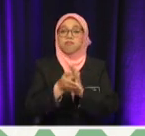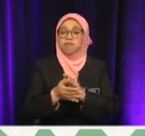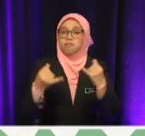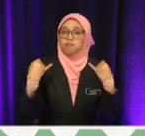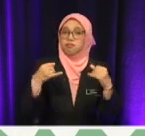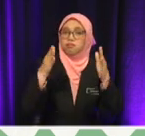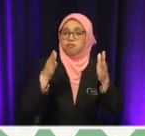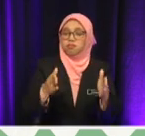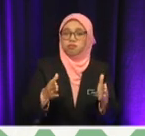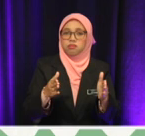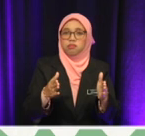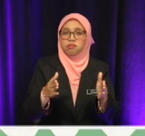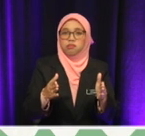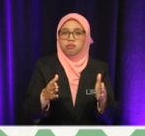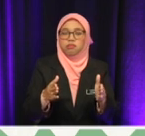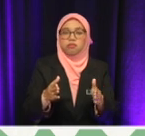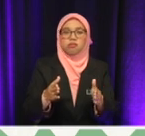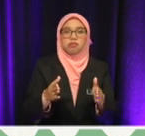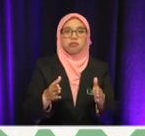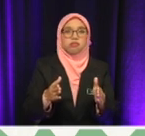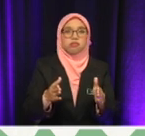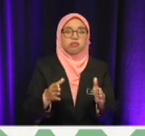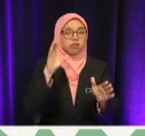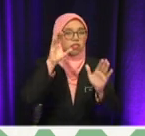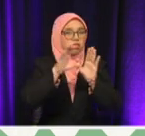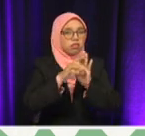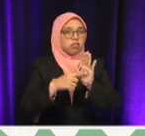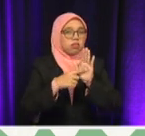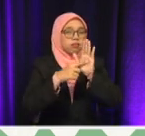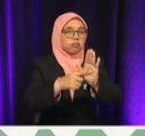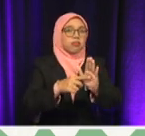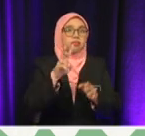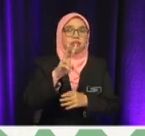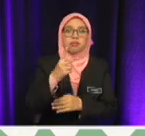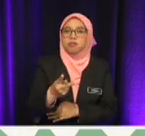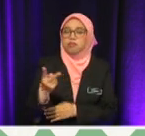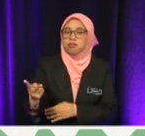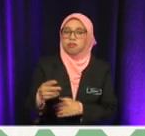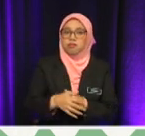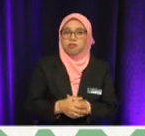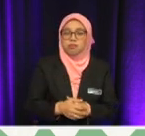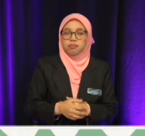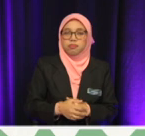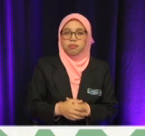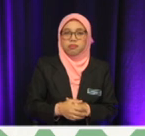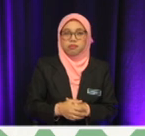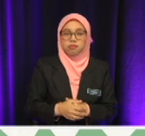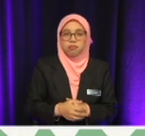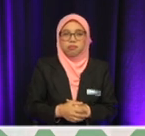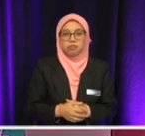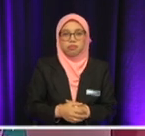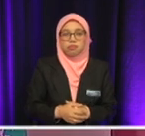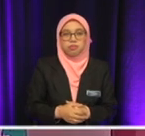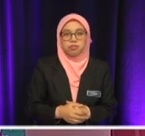rajah menunjukkan dua produk yang boleh dihasilkan untuk tujuan jualan tersebut. Baik, murid-murid, untuk soalan ni cikgu